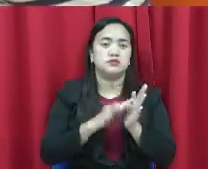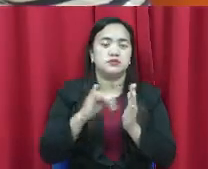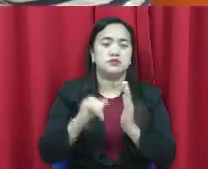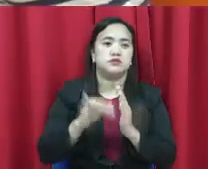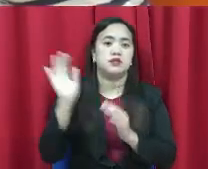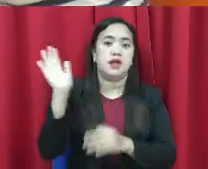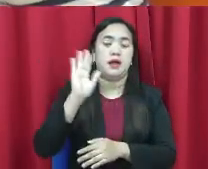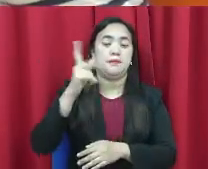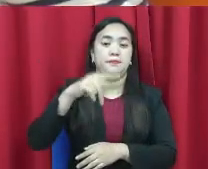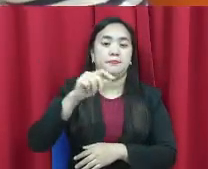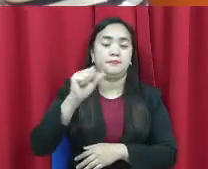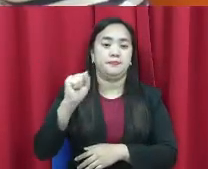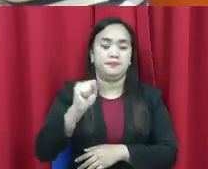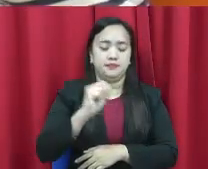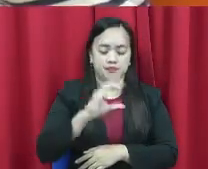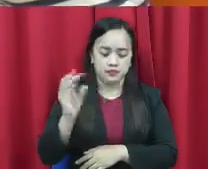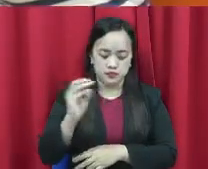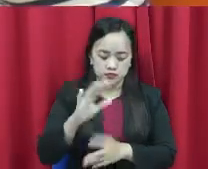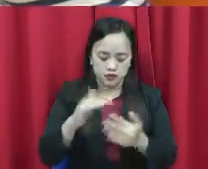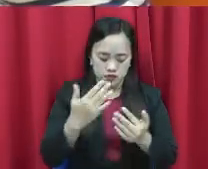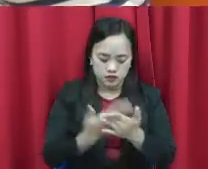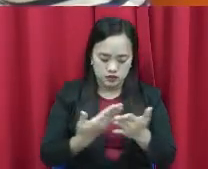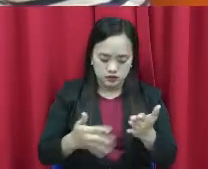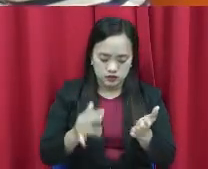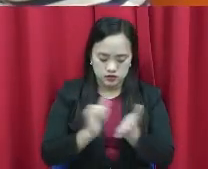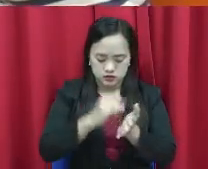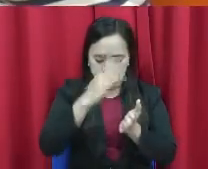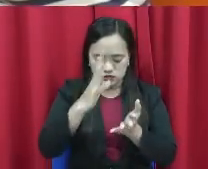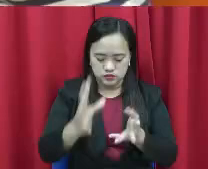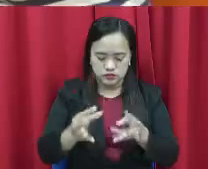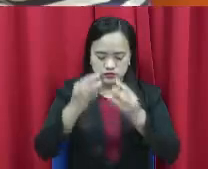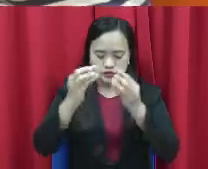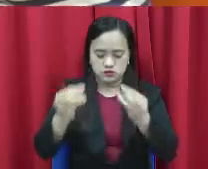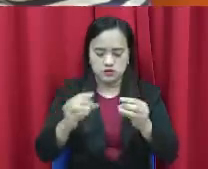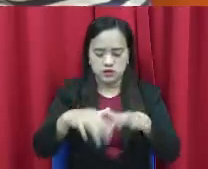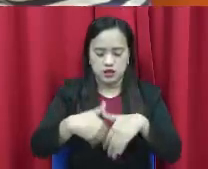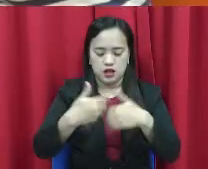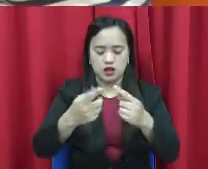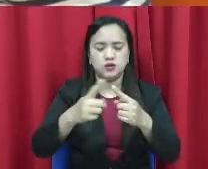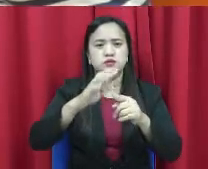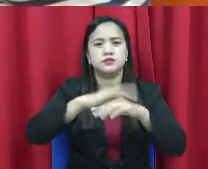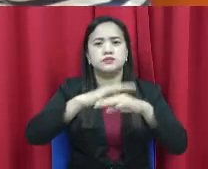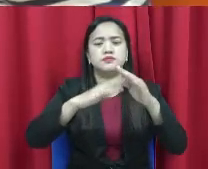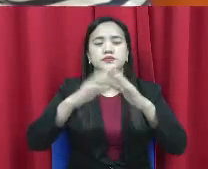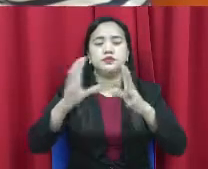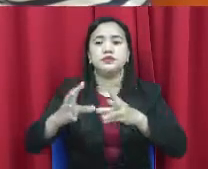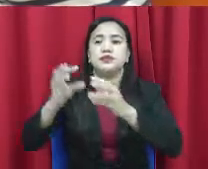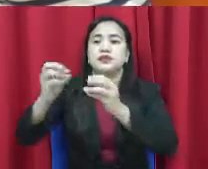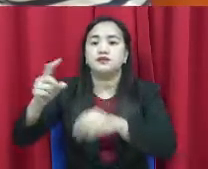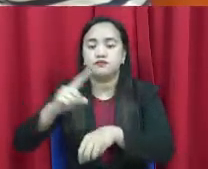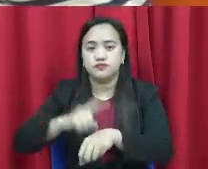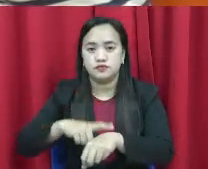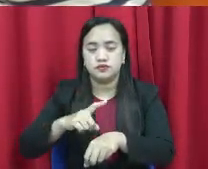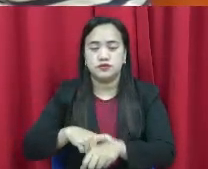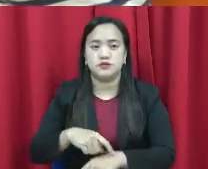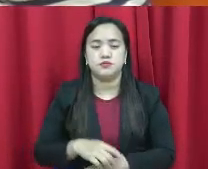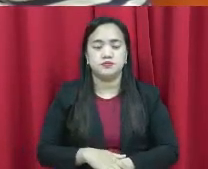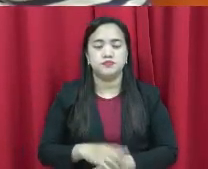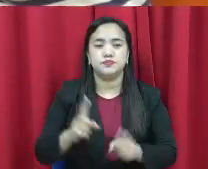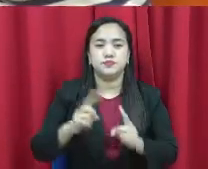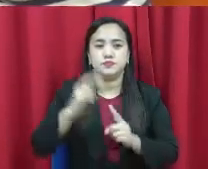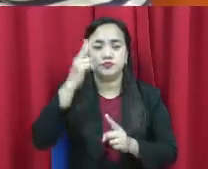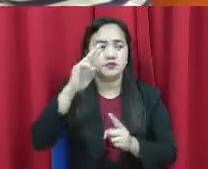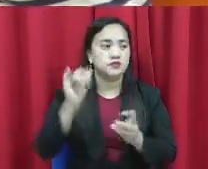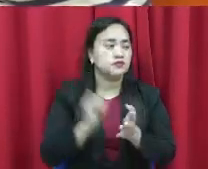na lang may pss Oo kakaway pero talagang paano niya naibibigay pa yung time niya na makikita